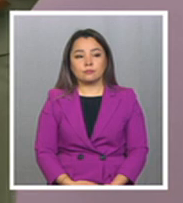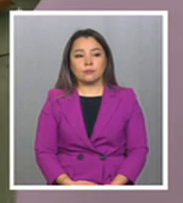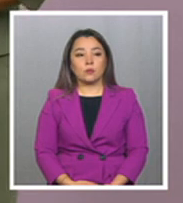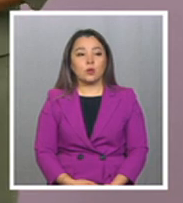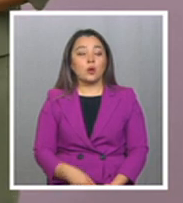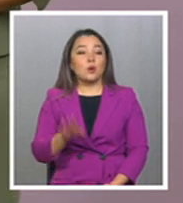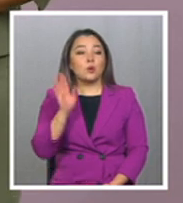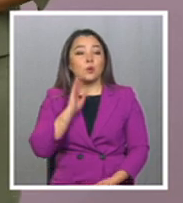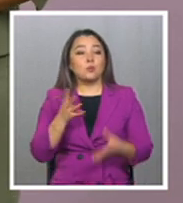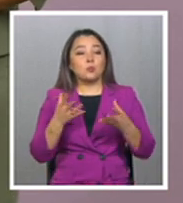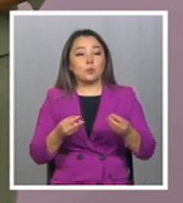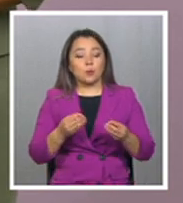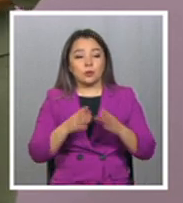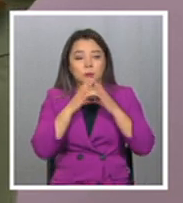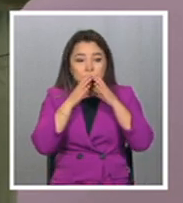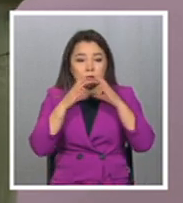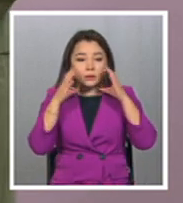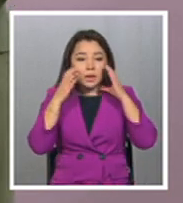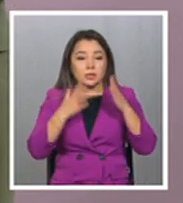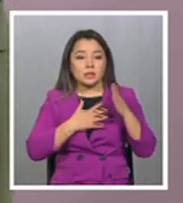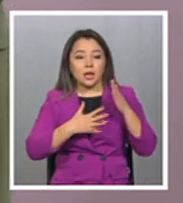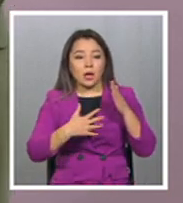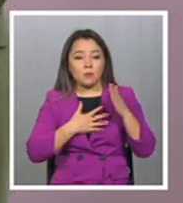Суланған матамен демалу керек екен.